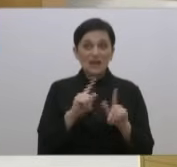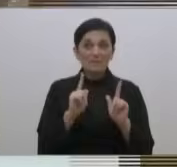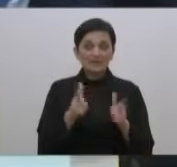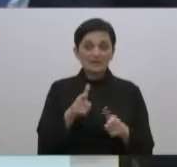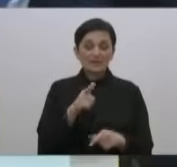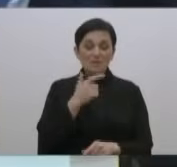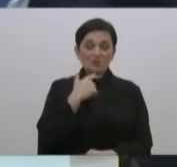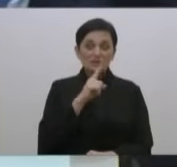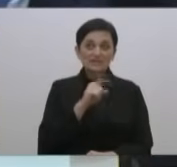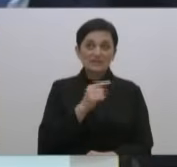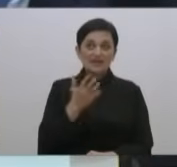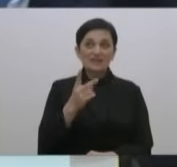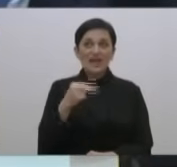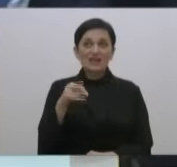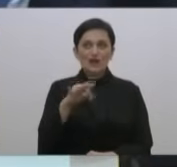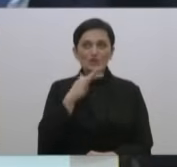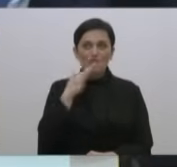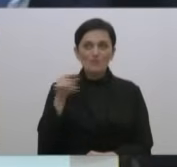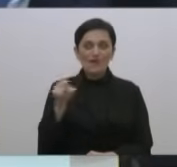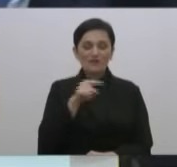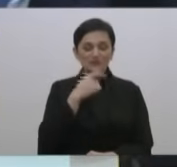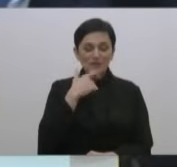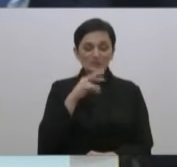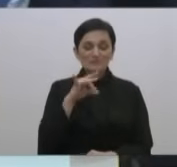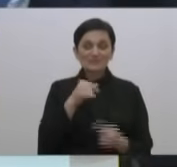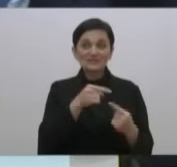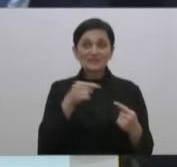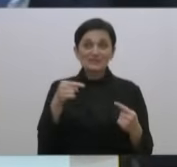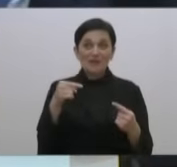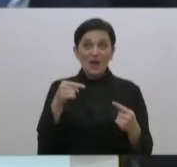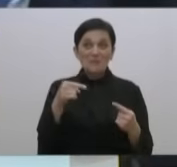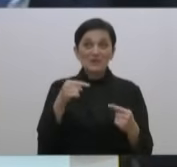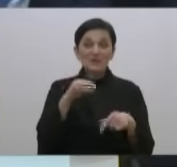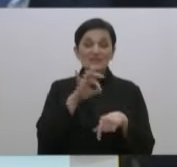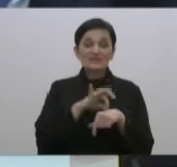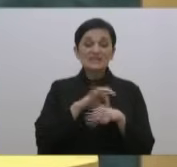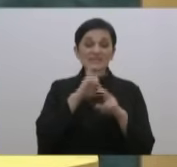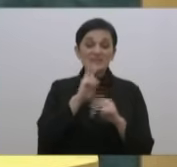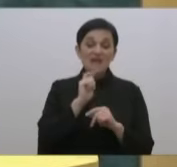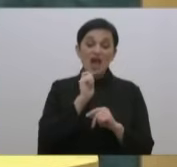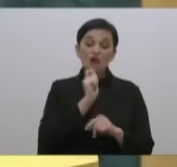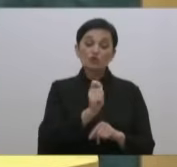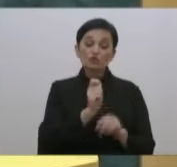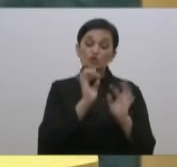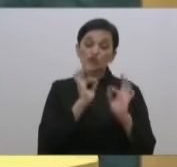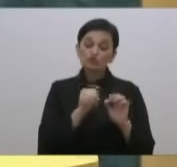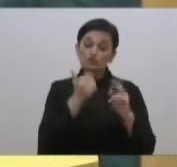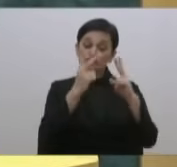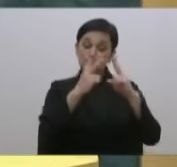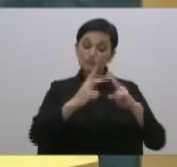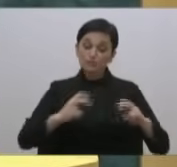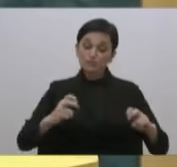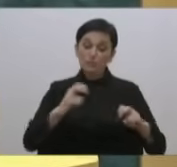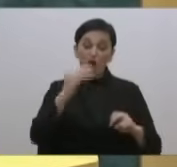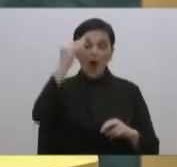batoni zaza, batoni vado, auzi pe uri, batoni Dimitri, da scuebi. Diagnozi unda da sfager, sorry, unda